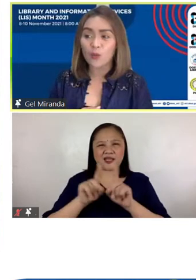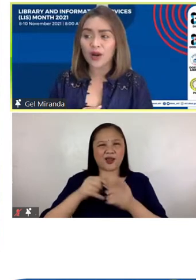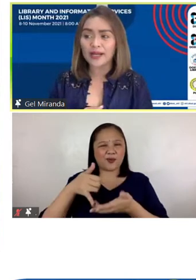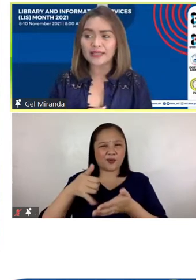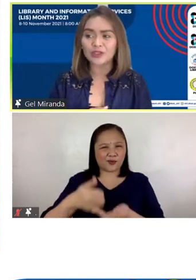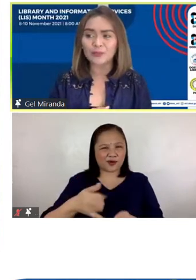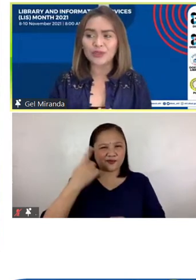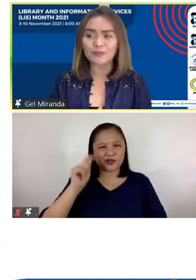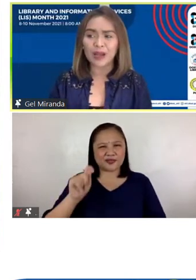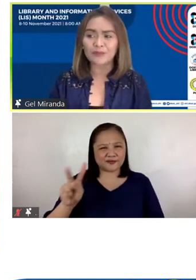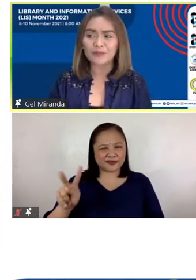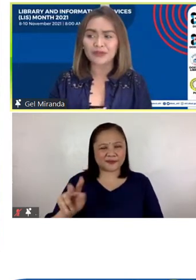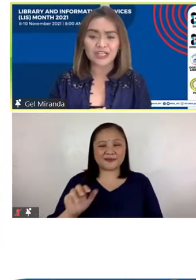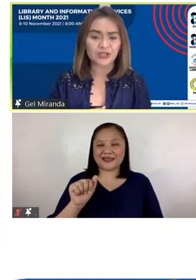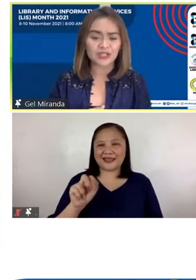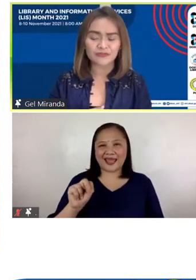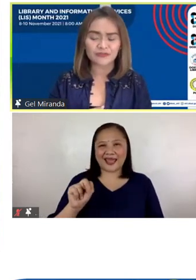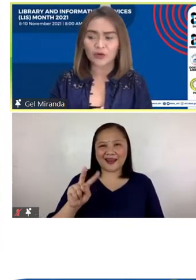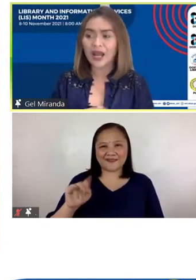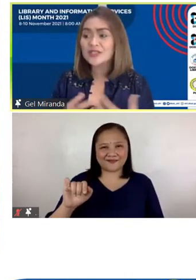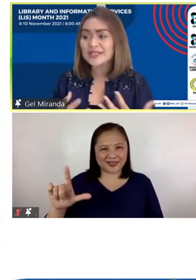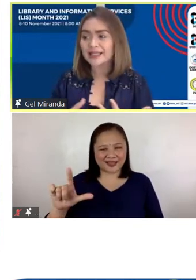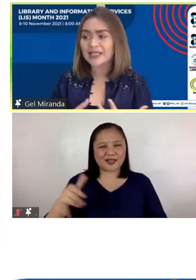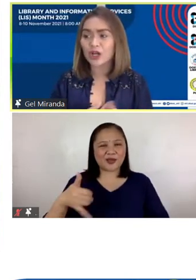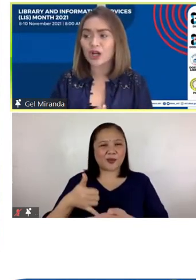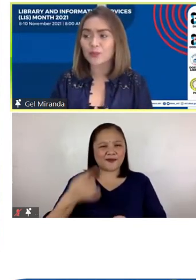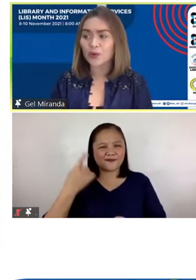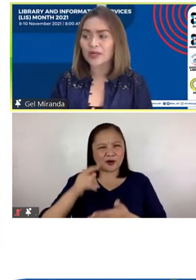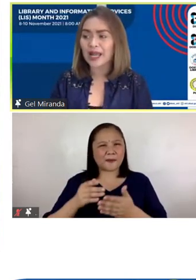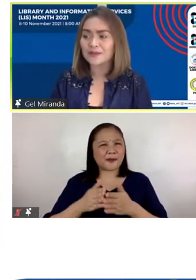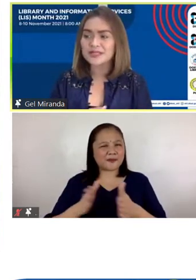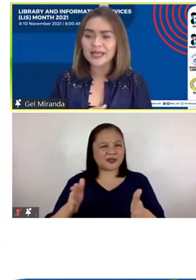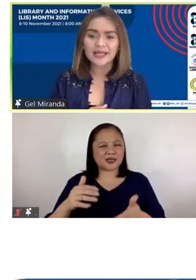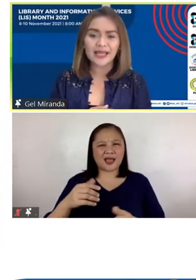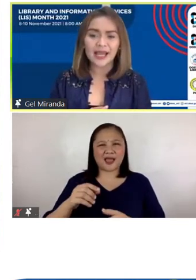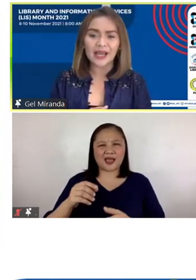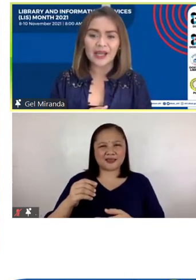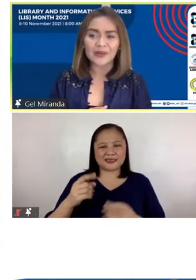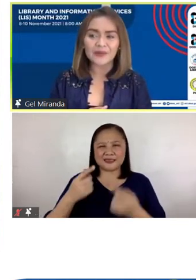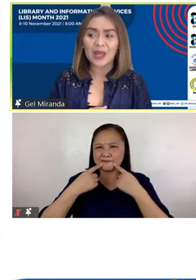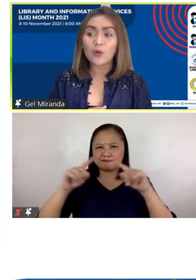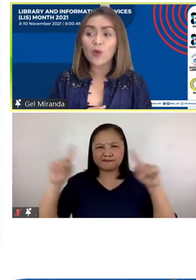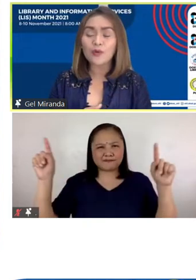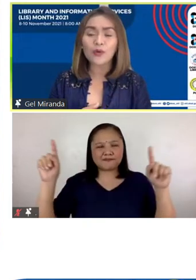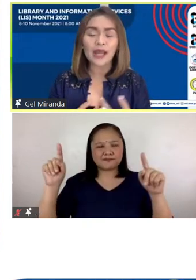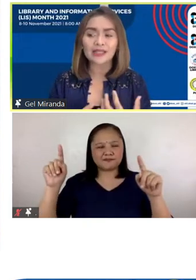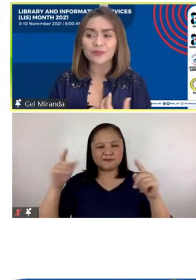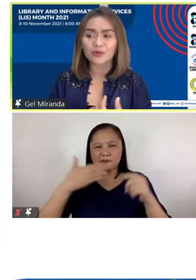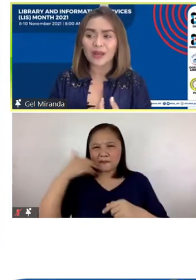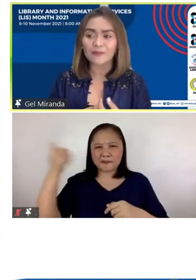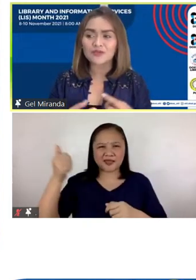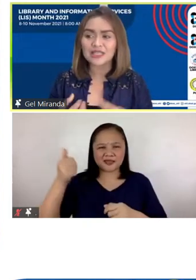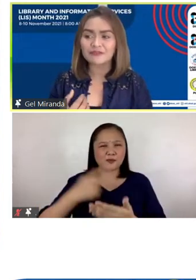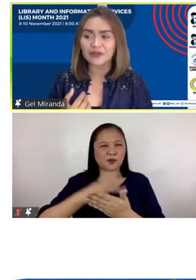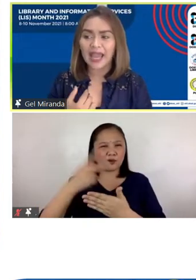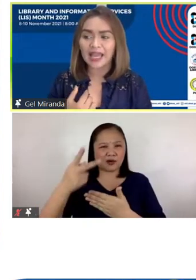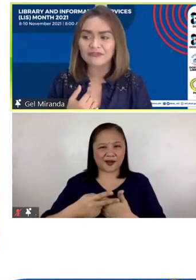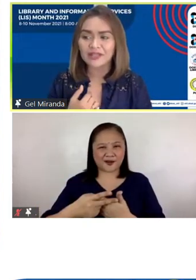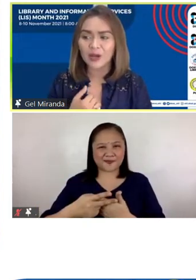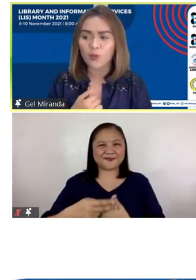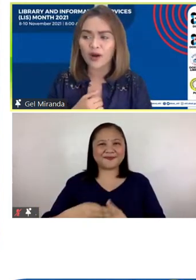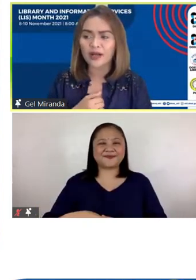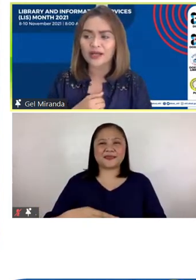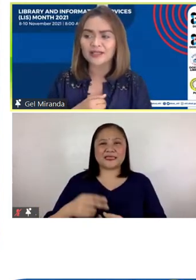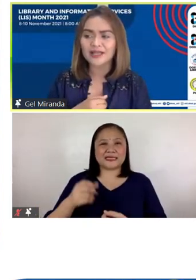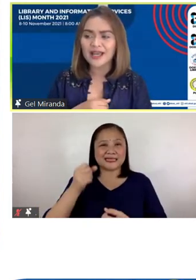Anvil Award. Ito po yung public relations for outstanding PR programs na nakuha po ng ating programa, yung Silver